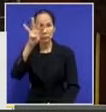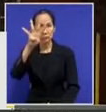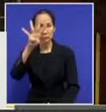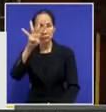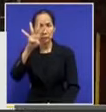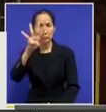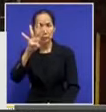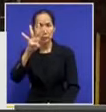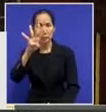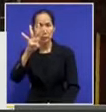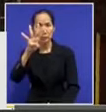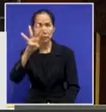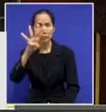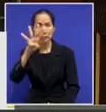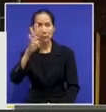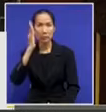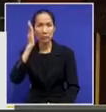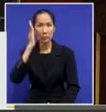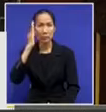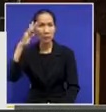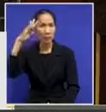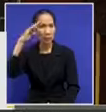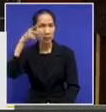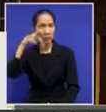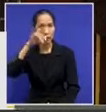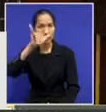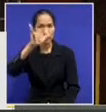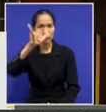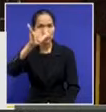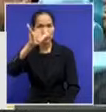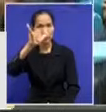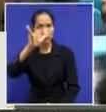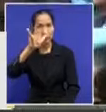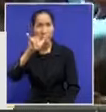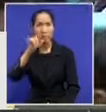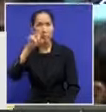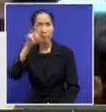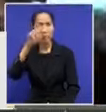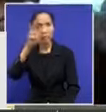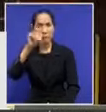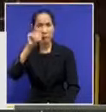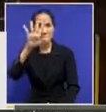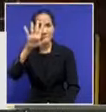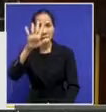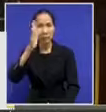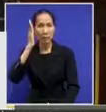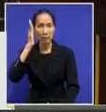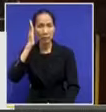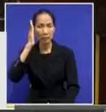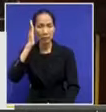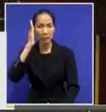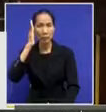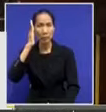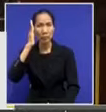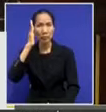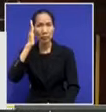นายชูศักดิ์คีรีมาศทอง พลเอกประยุทธ์จันทร์โอชาครับ 145พลเอกชูศักดิ์เมฆสุวร